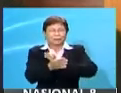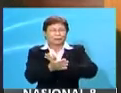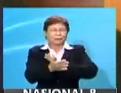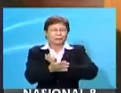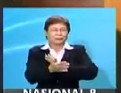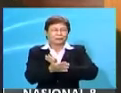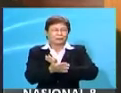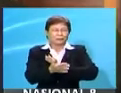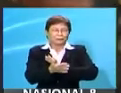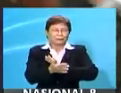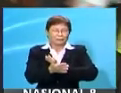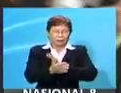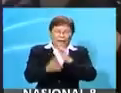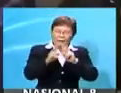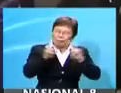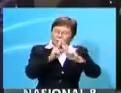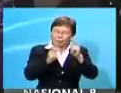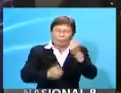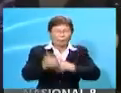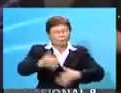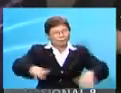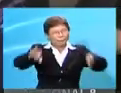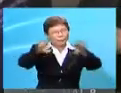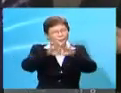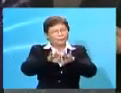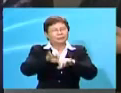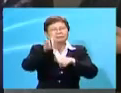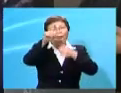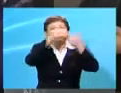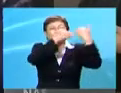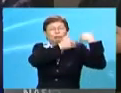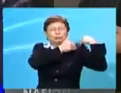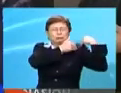luar amat-amat penting ini adalah satu